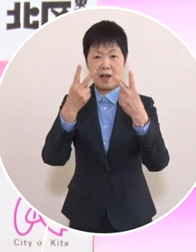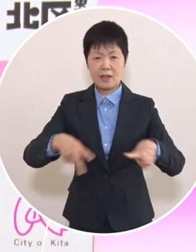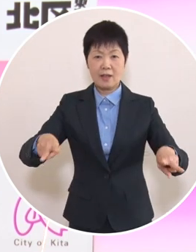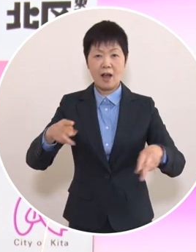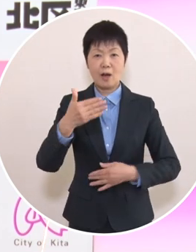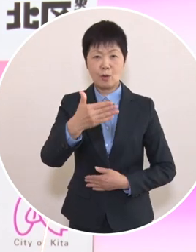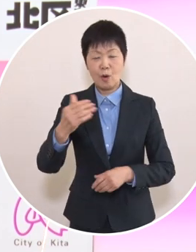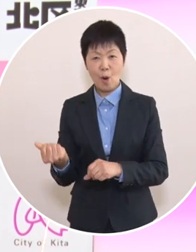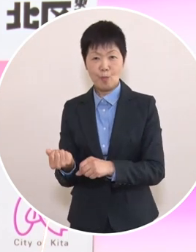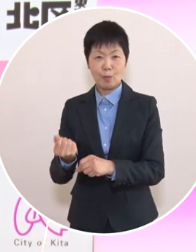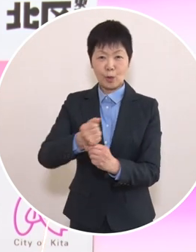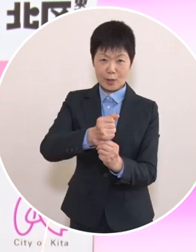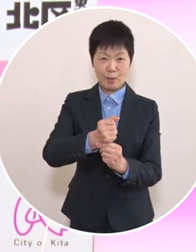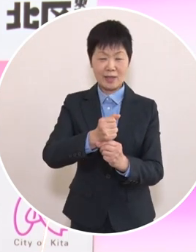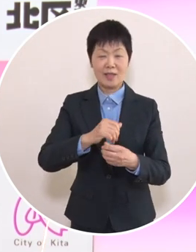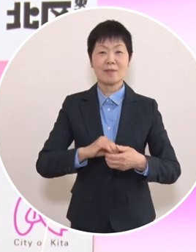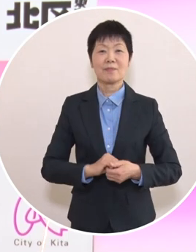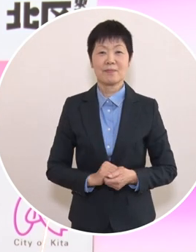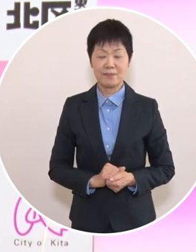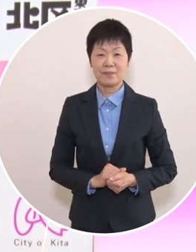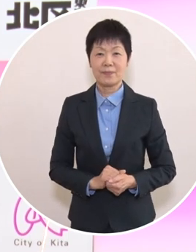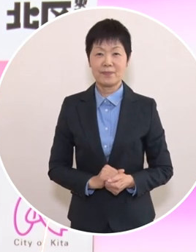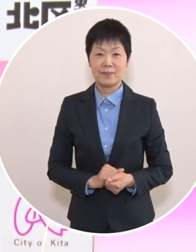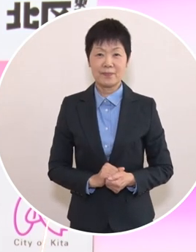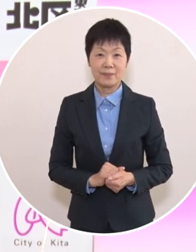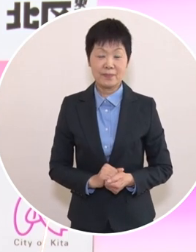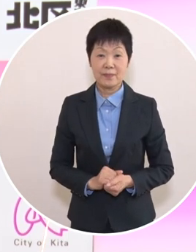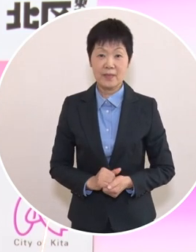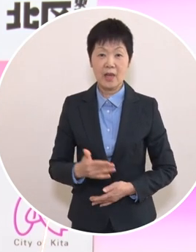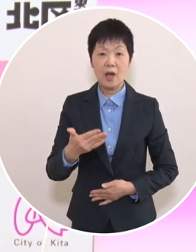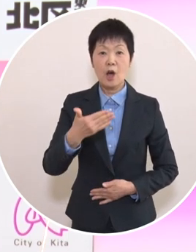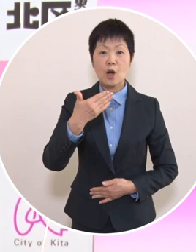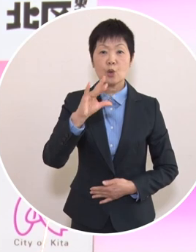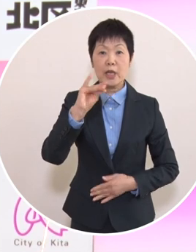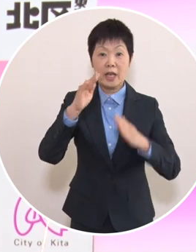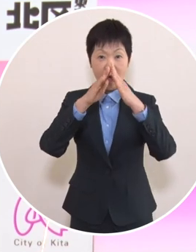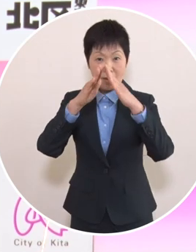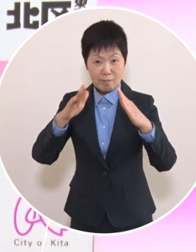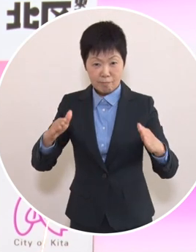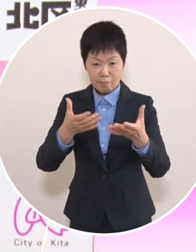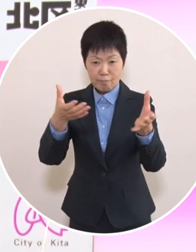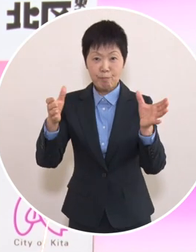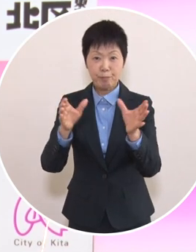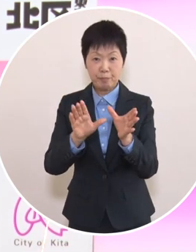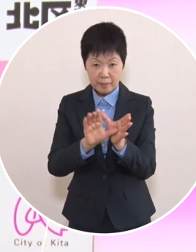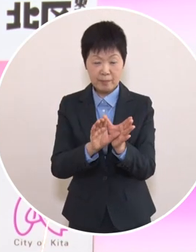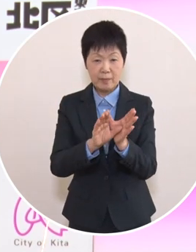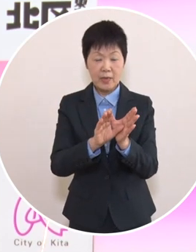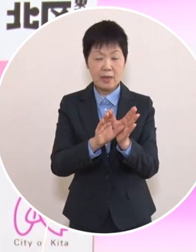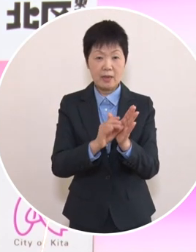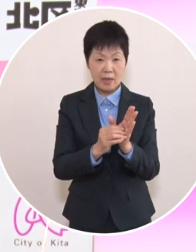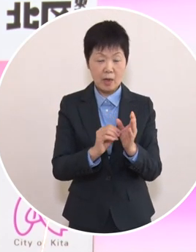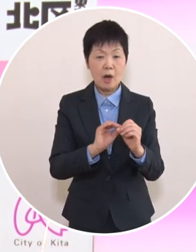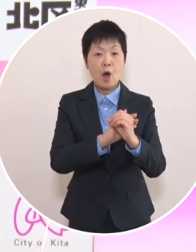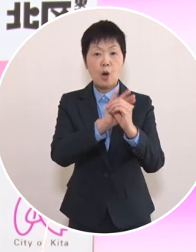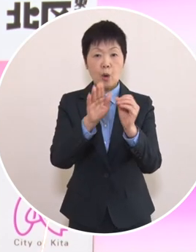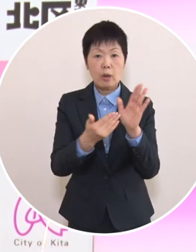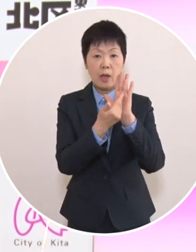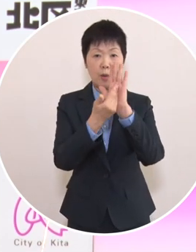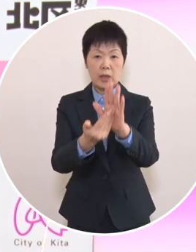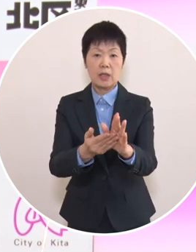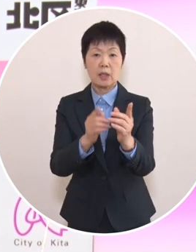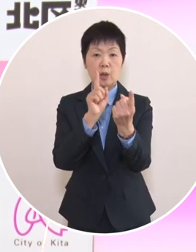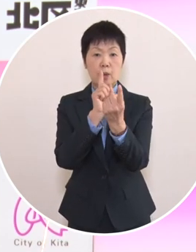取り戻してまいりますまた区議会ではこれだウイルス感染防止対策